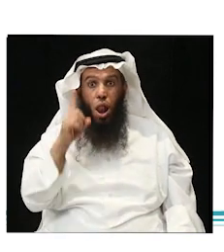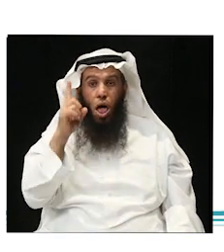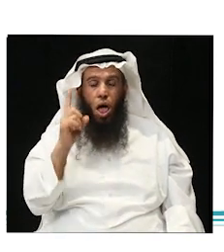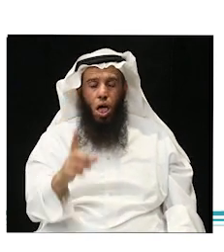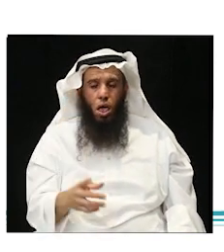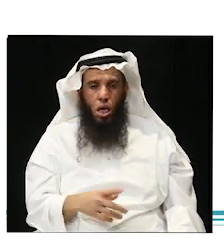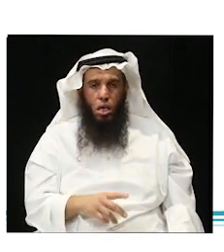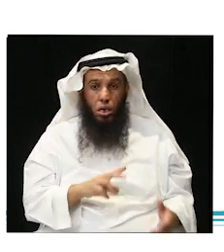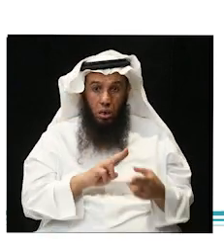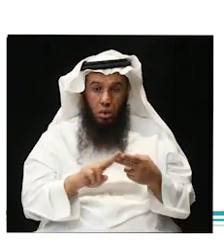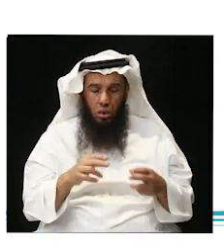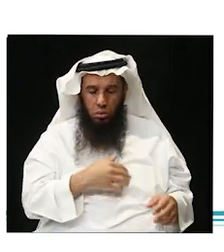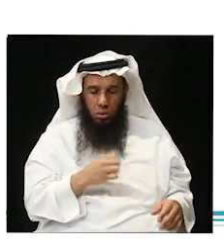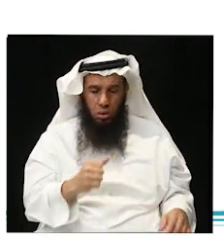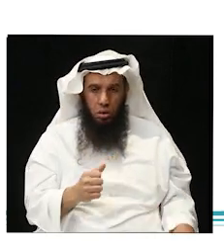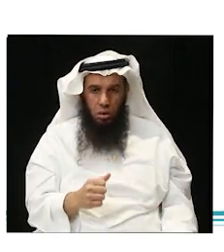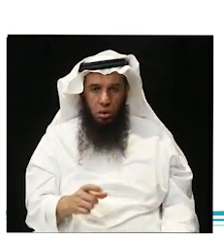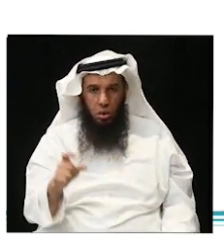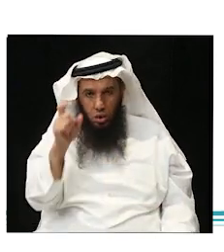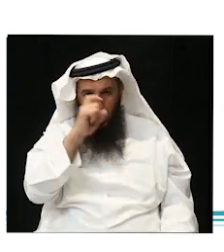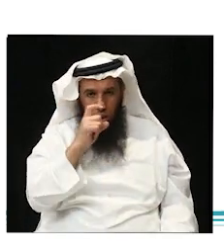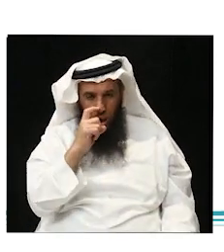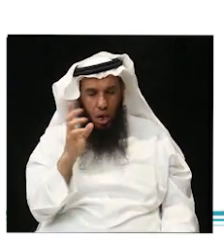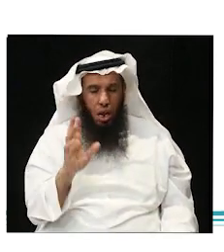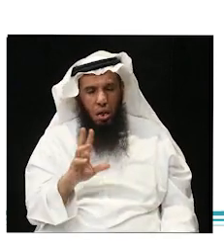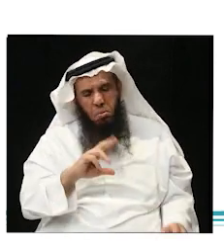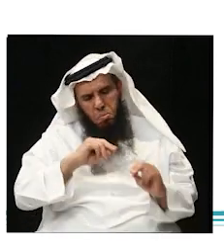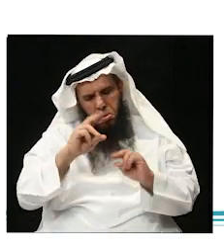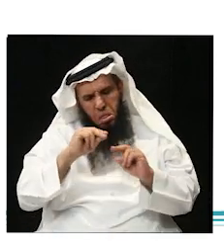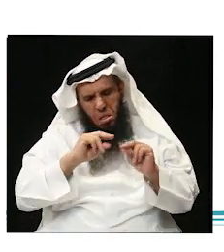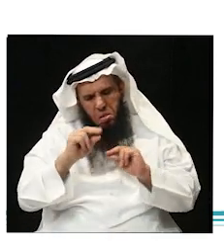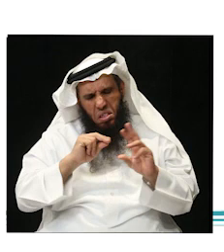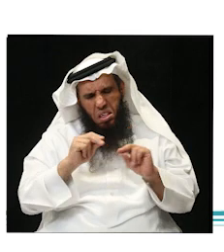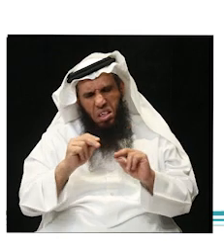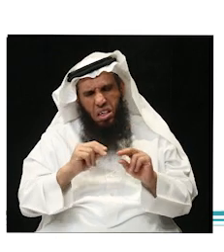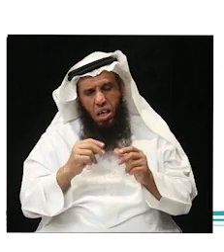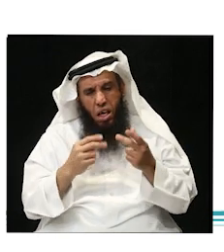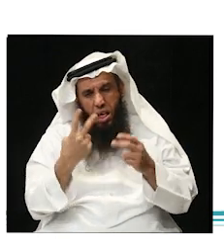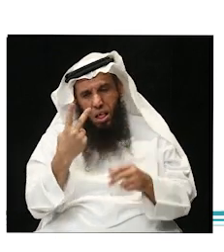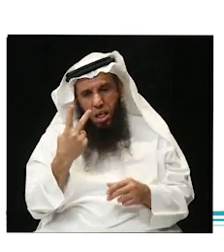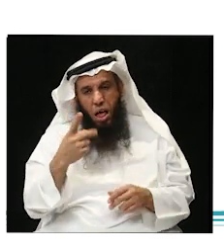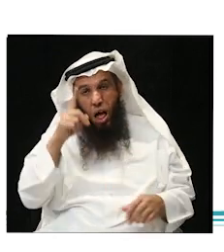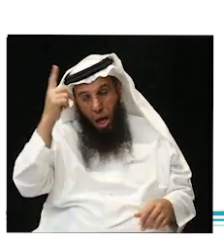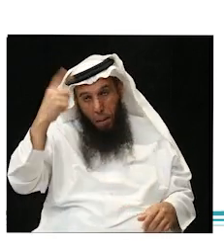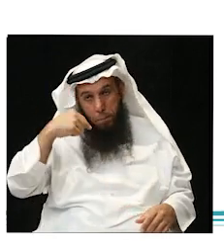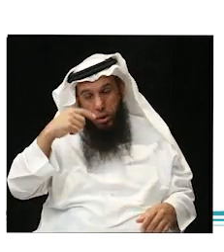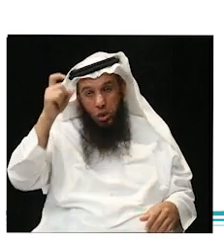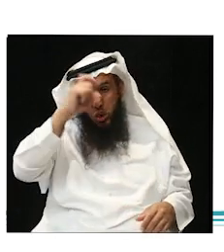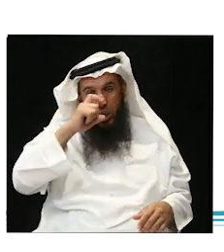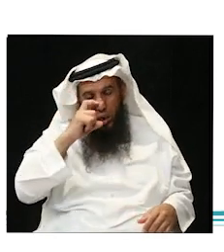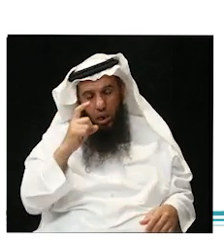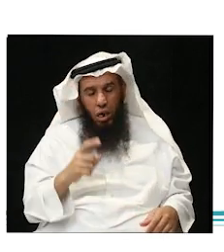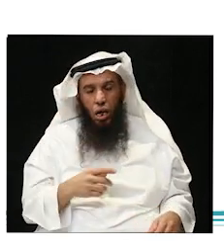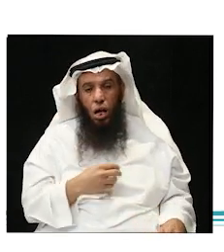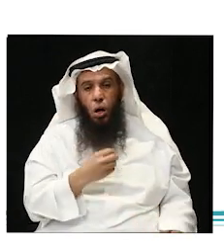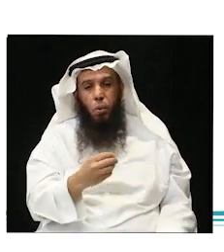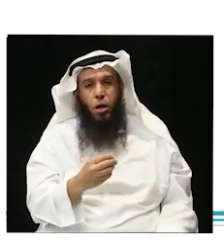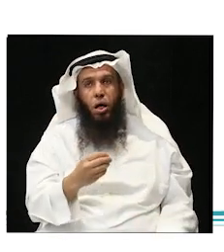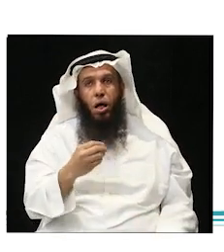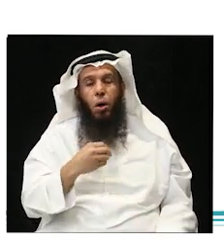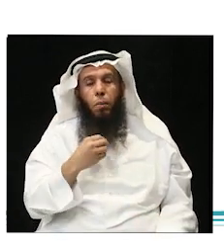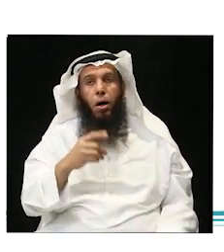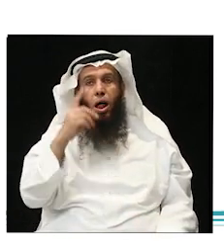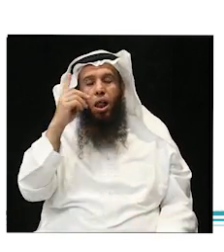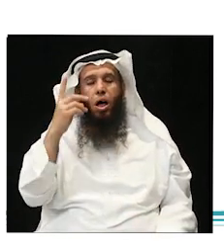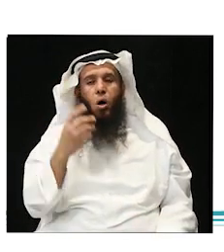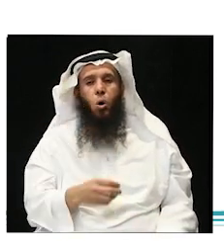تعالى، وأجلها بعد محبة الله تعالى محبة نبيه عليه الصلاة والسلام. يعني أولا نحب الله سبحانه